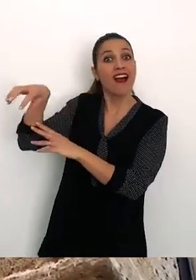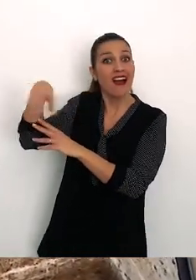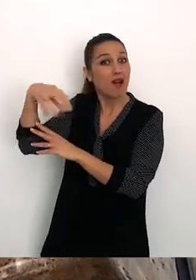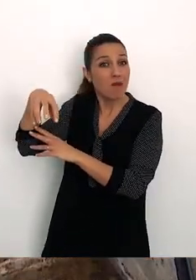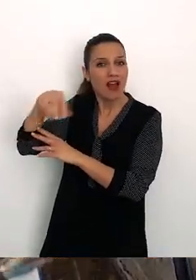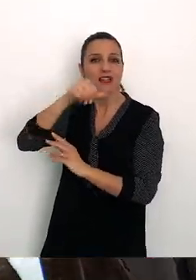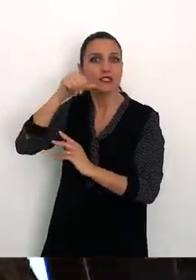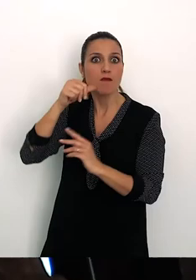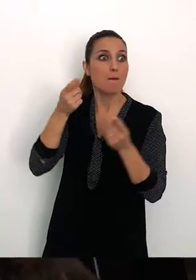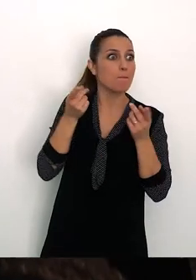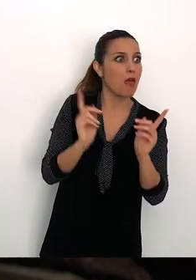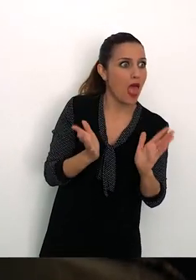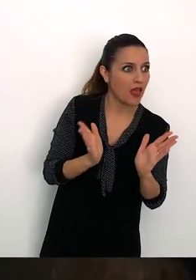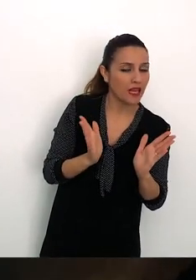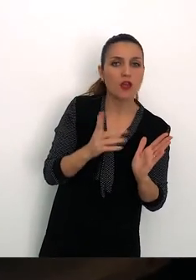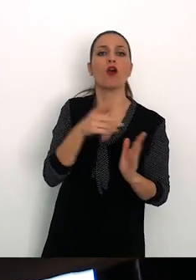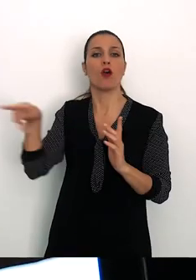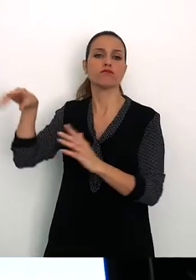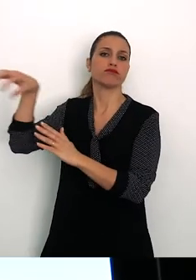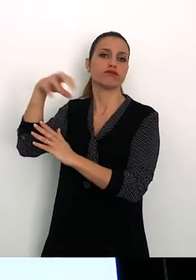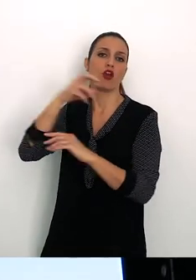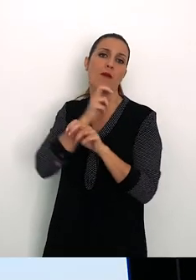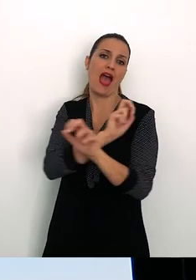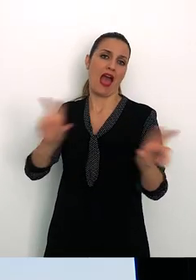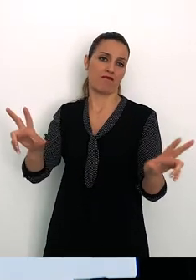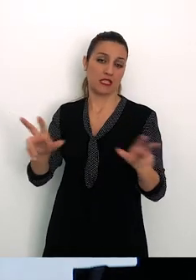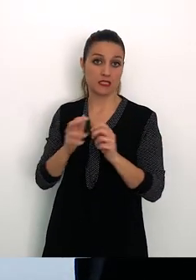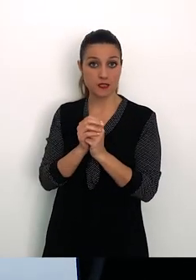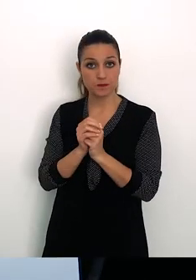suonare l'allarme nei momenti di pericolo.